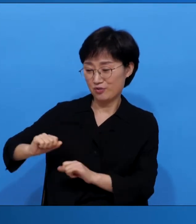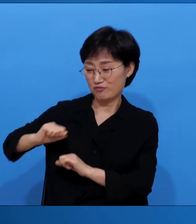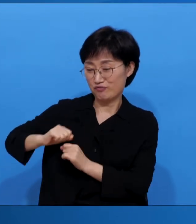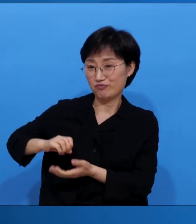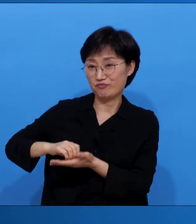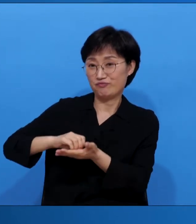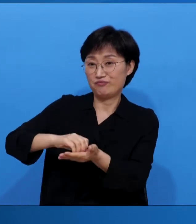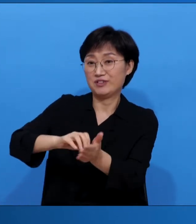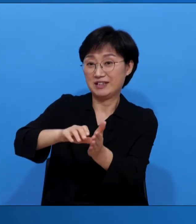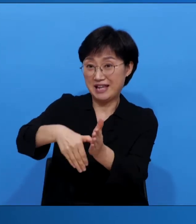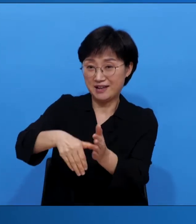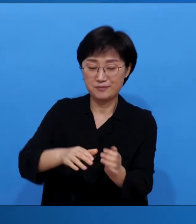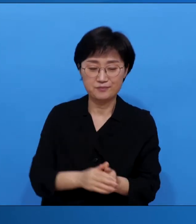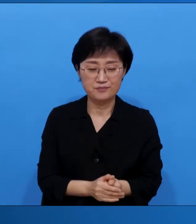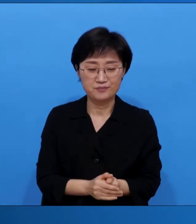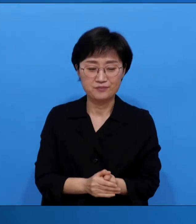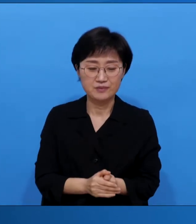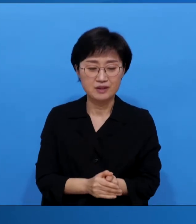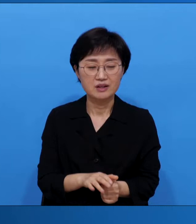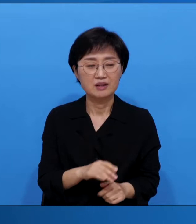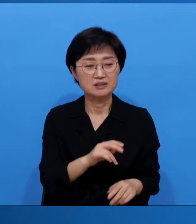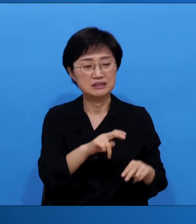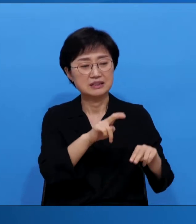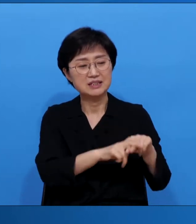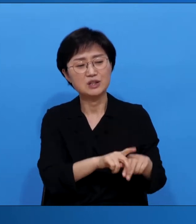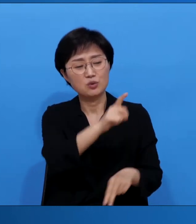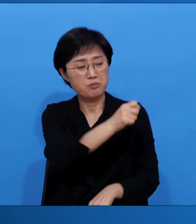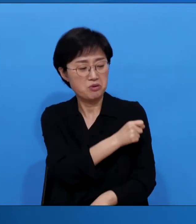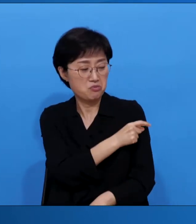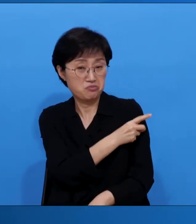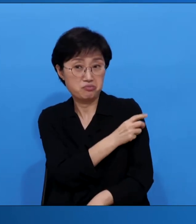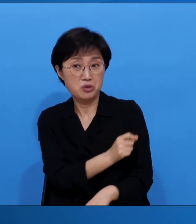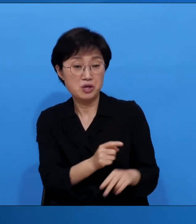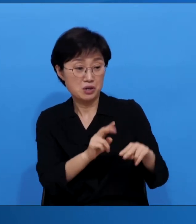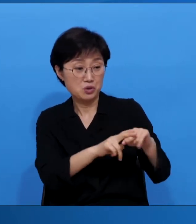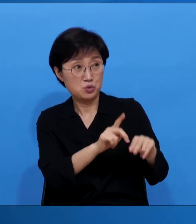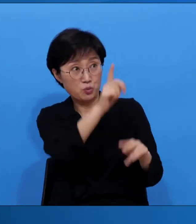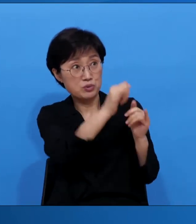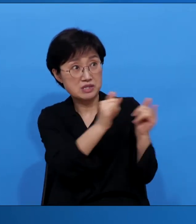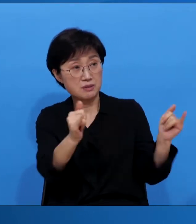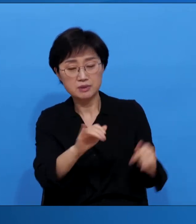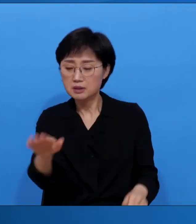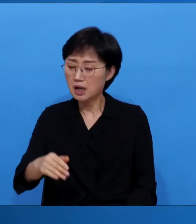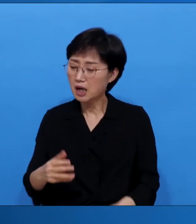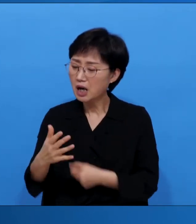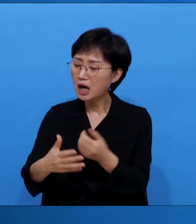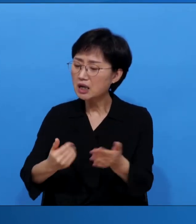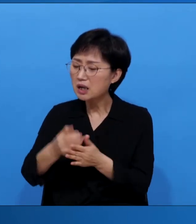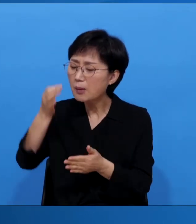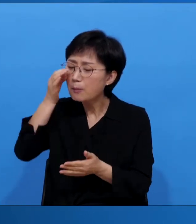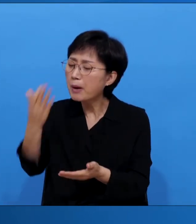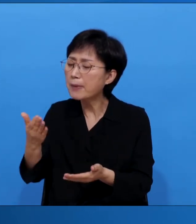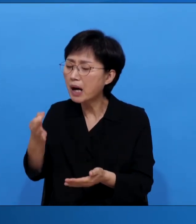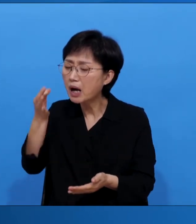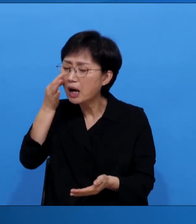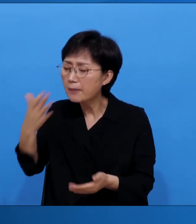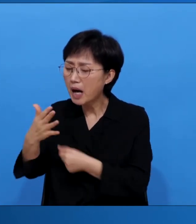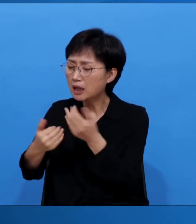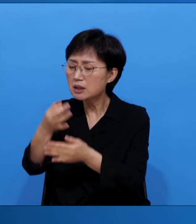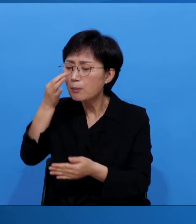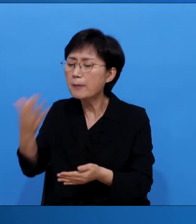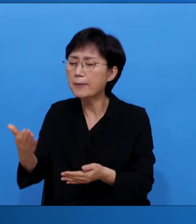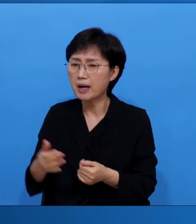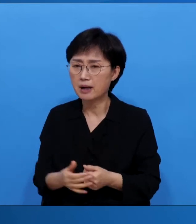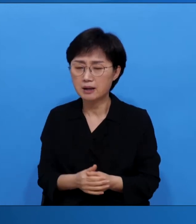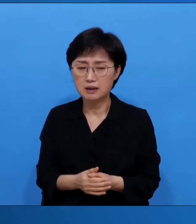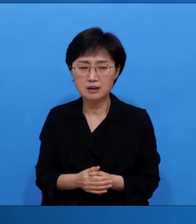어디 있냐 이러더라고요. And so I was actually sharing the gospel and evangelizing in the military field, and one of my commanding officers was asking, where is God?